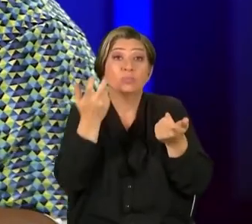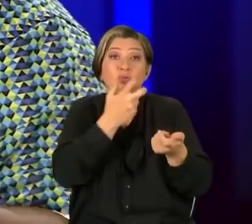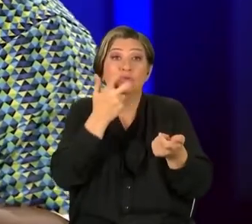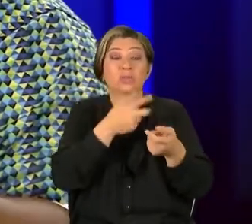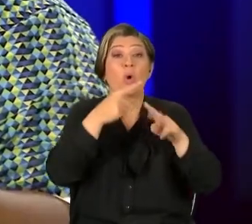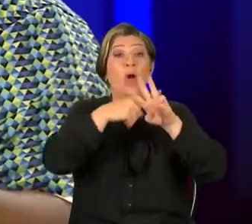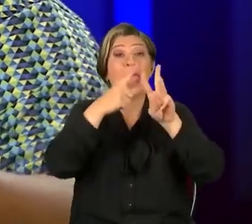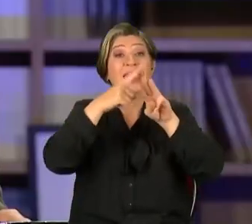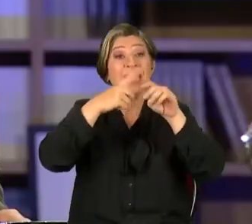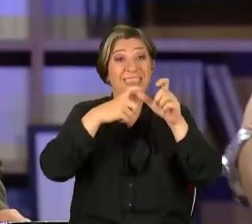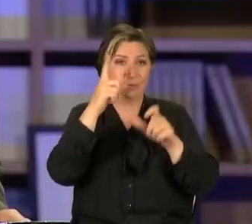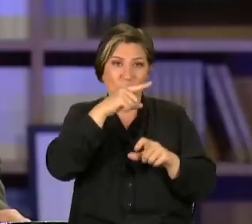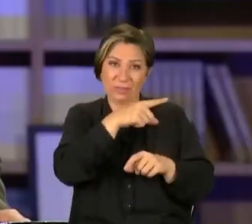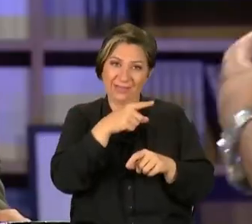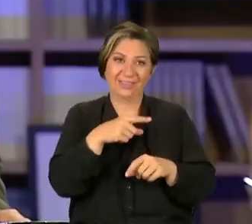soruyorsunuz